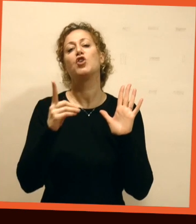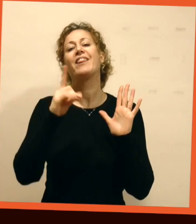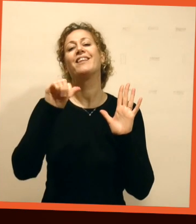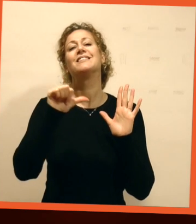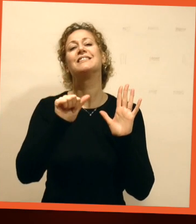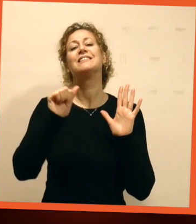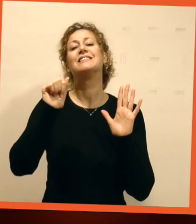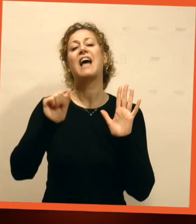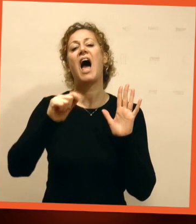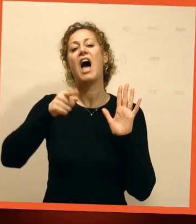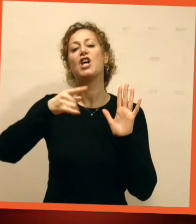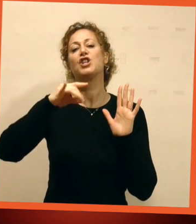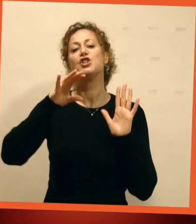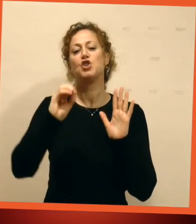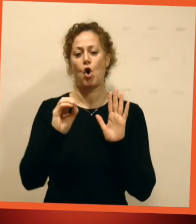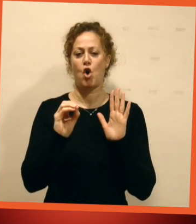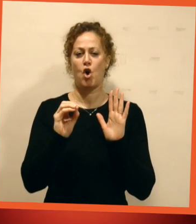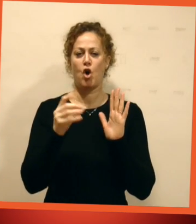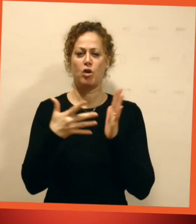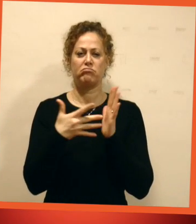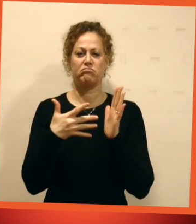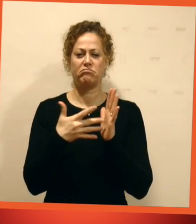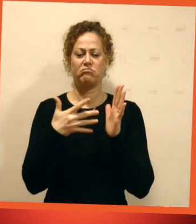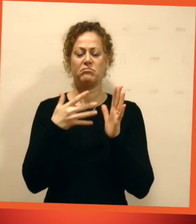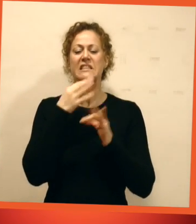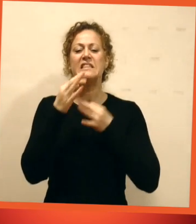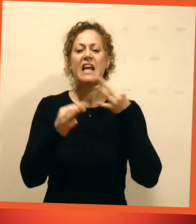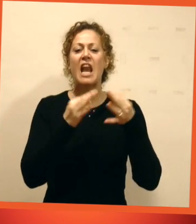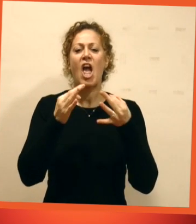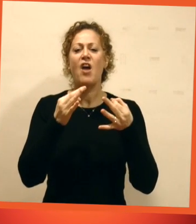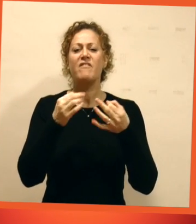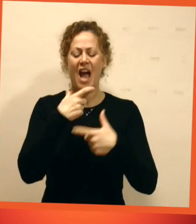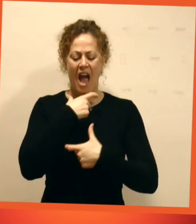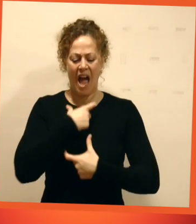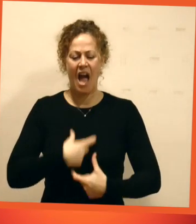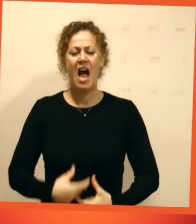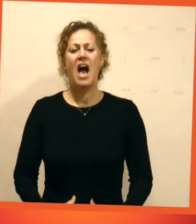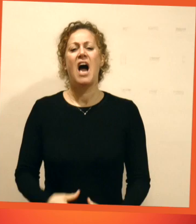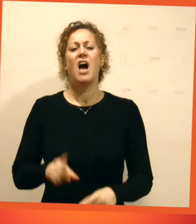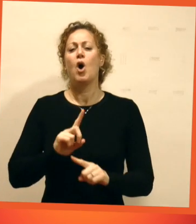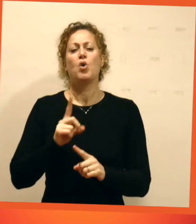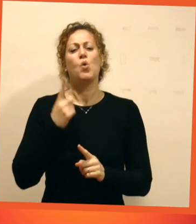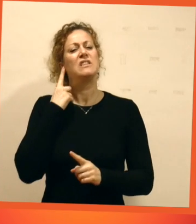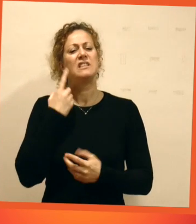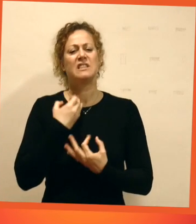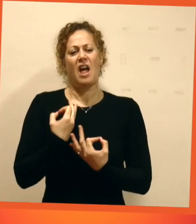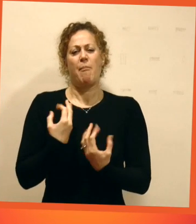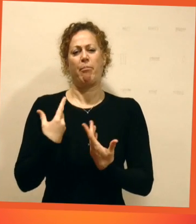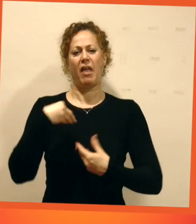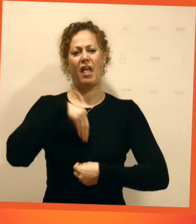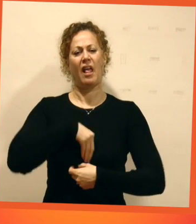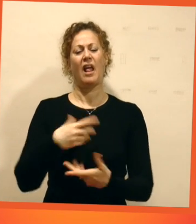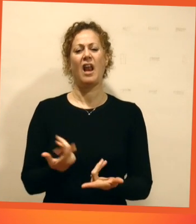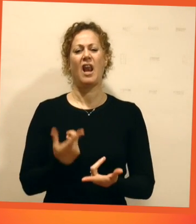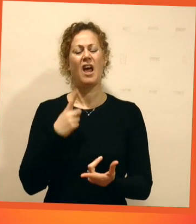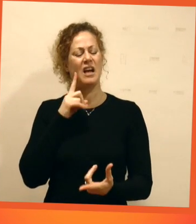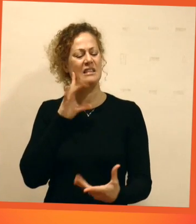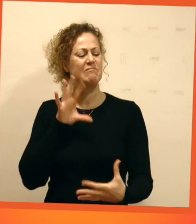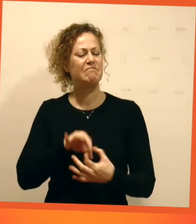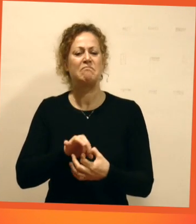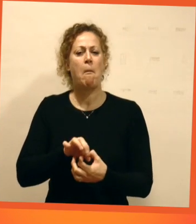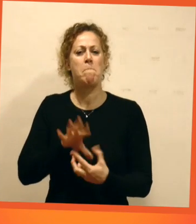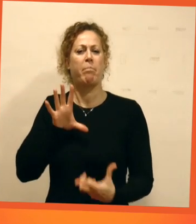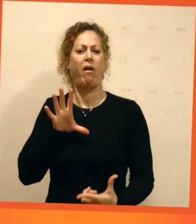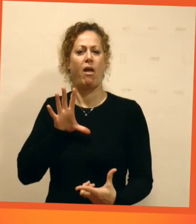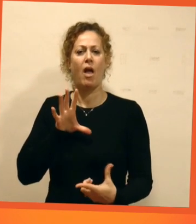è non star bene con se stessi, perché il problema economico, un problema di